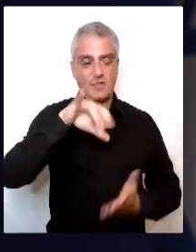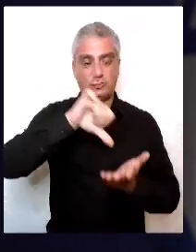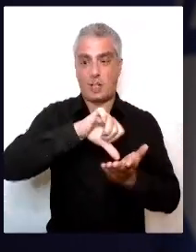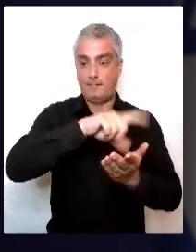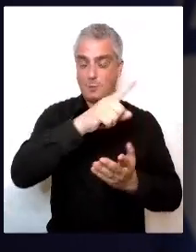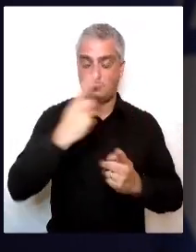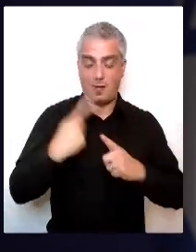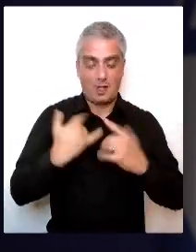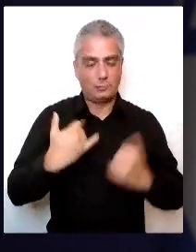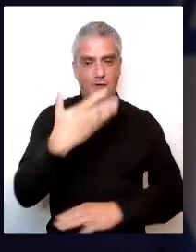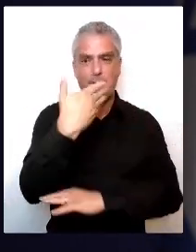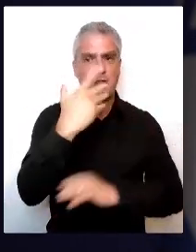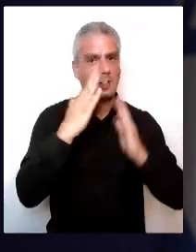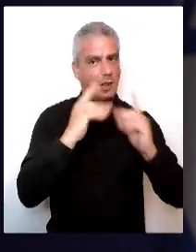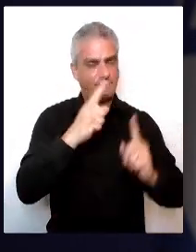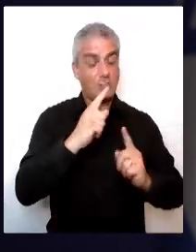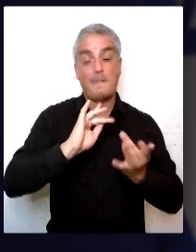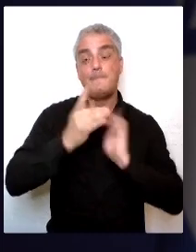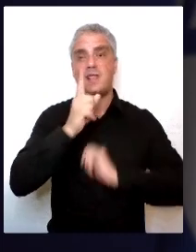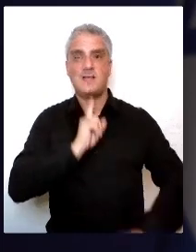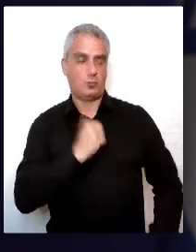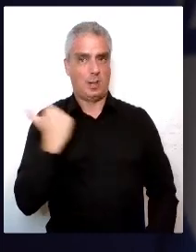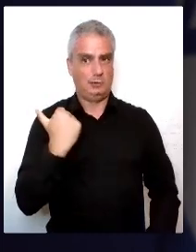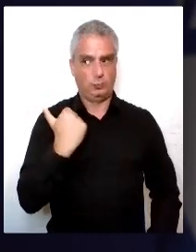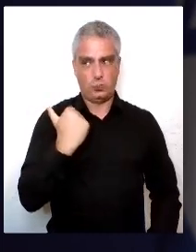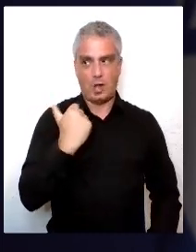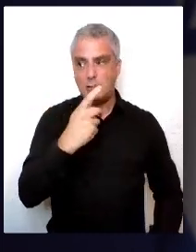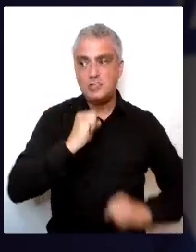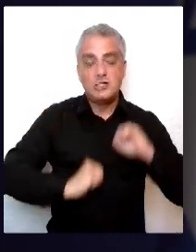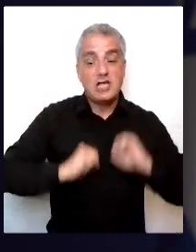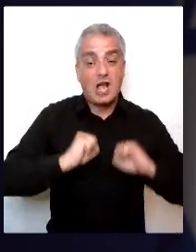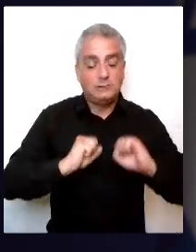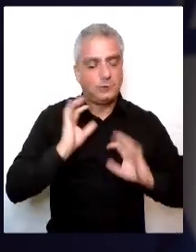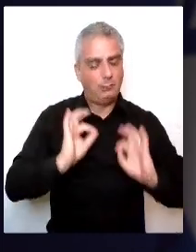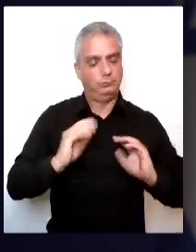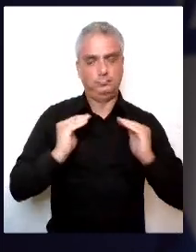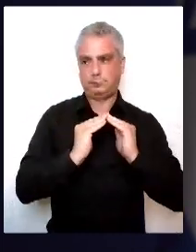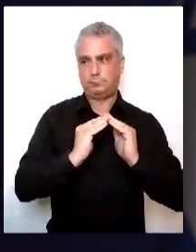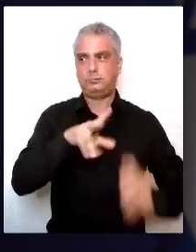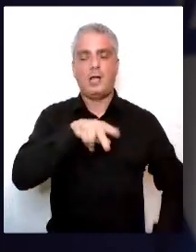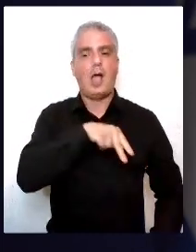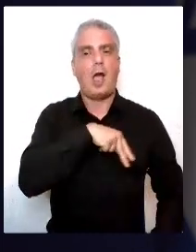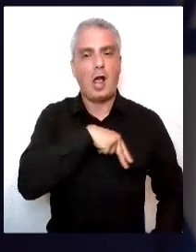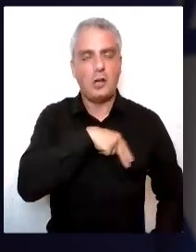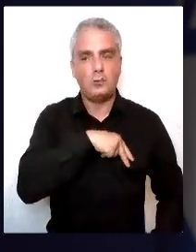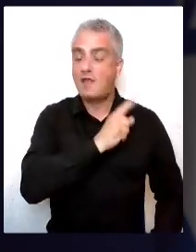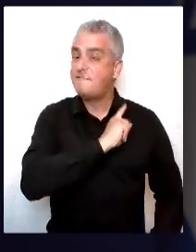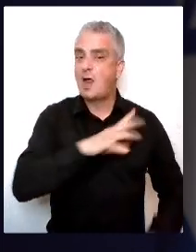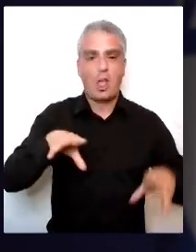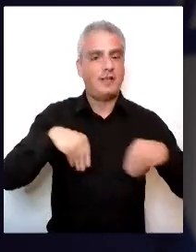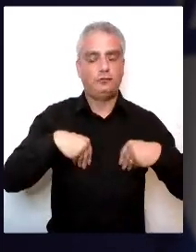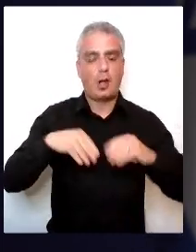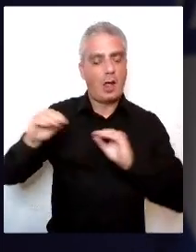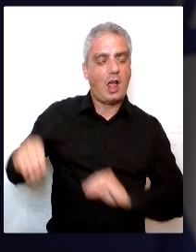כה מדינת לבנון בניגוד לסוריה נהגה לאורך השנים באחריות ולא אפשרה העברת